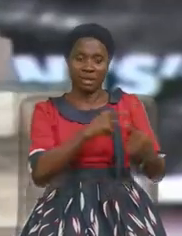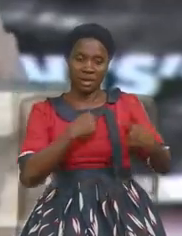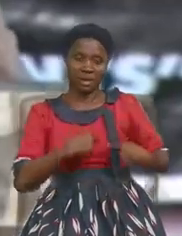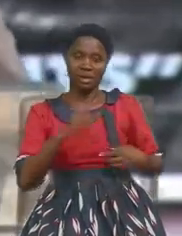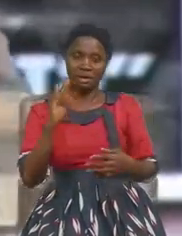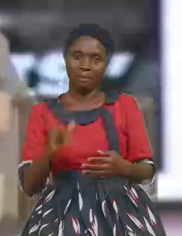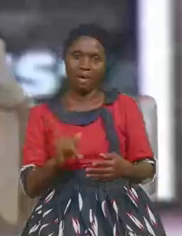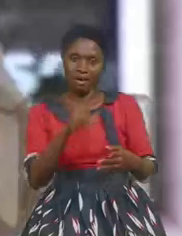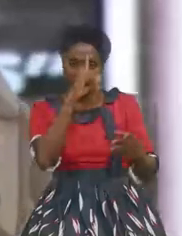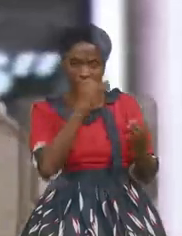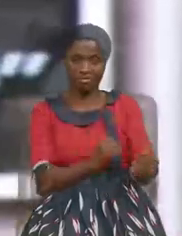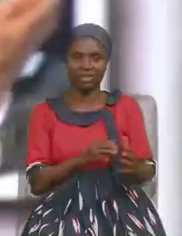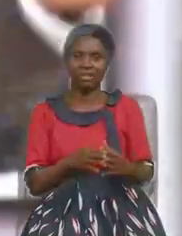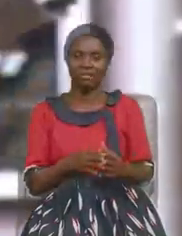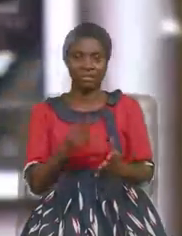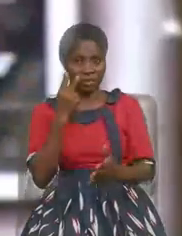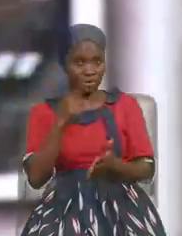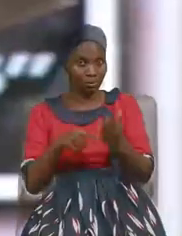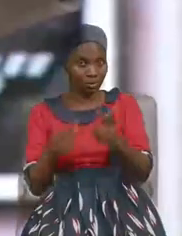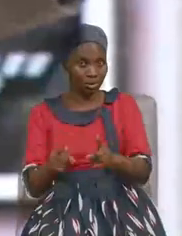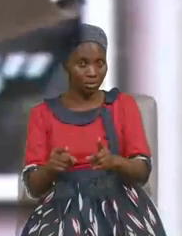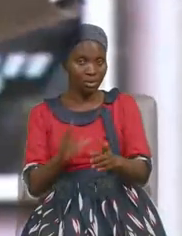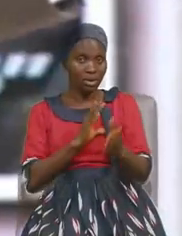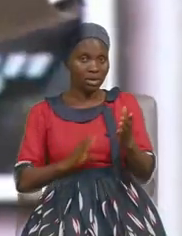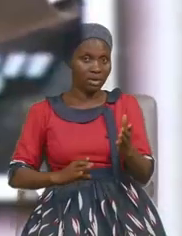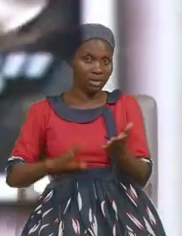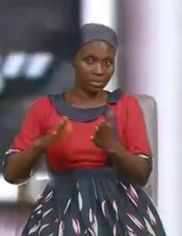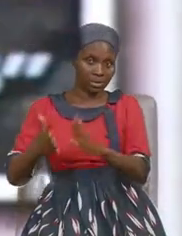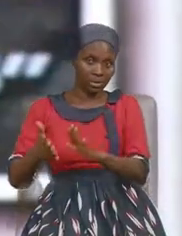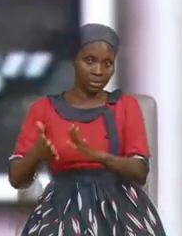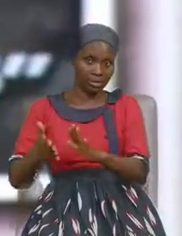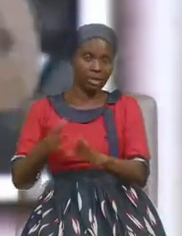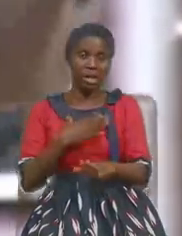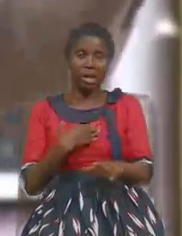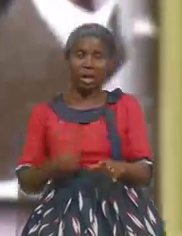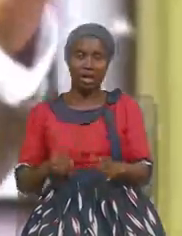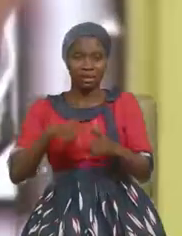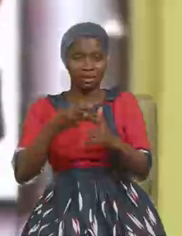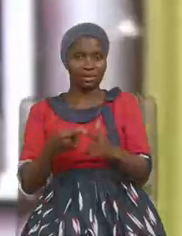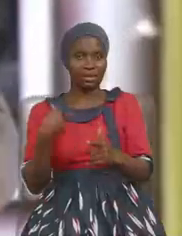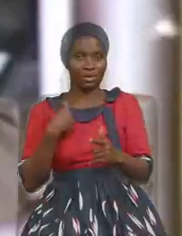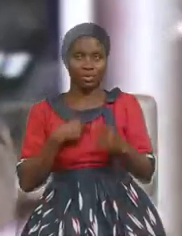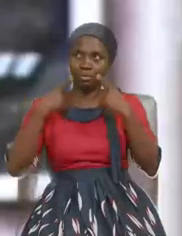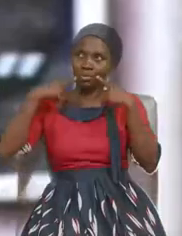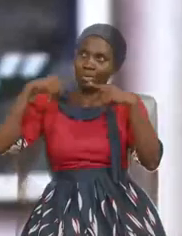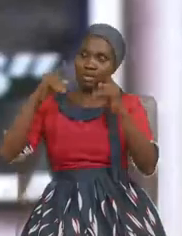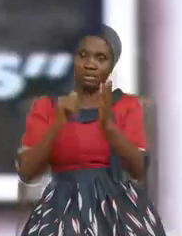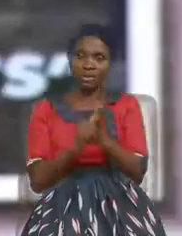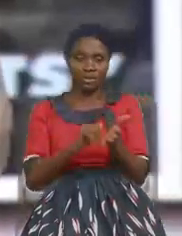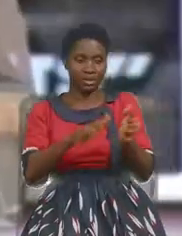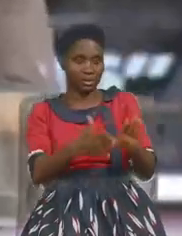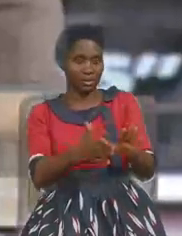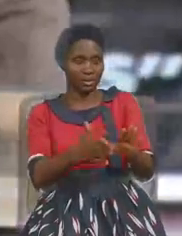Voyez ce qui arrive. Christ est mort. Et nous avons proclamé cette mort. Nous